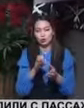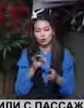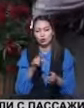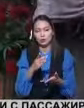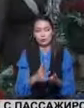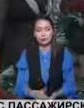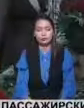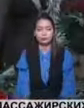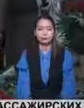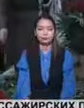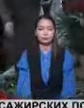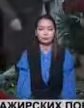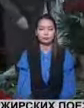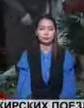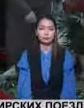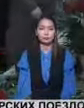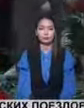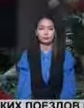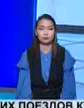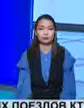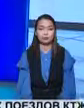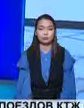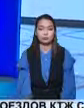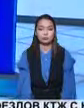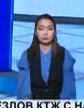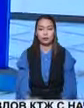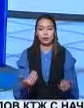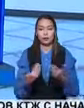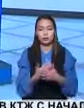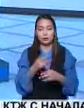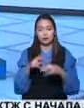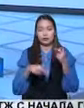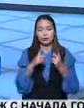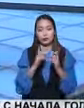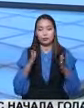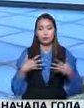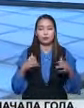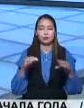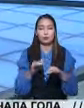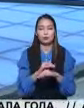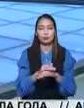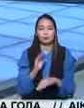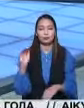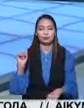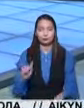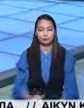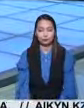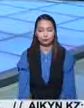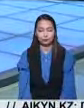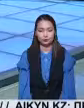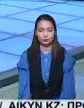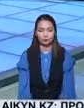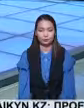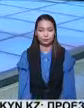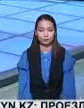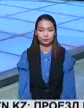Канат Кигизбаев, Астана Таймс, Алматы. Это были все новости на сегодня. Я с вами на этом прощаюсь. До свидания.